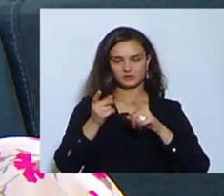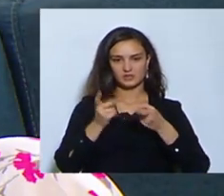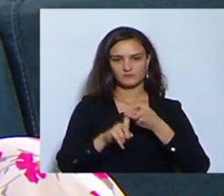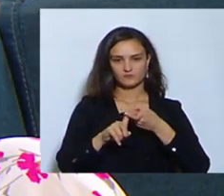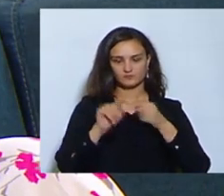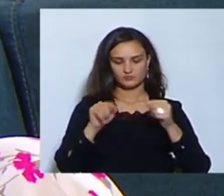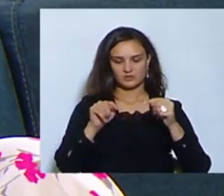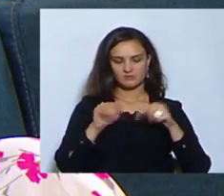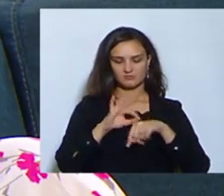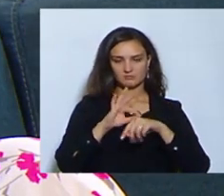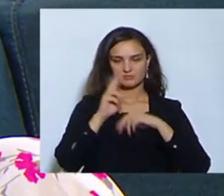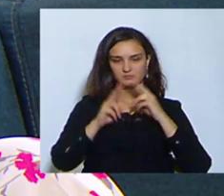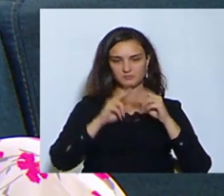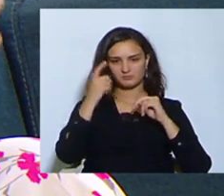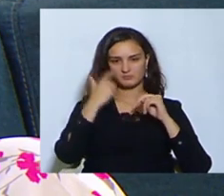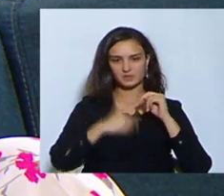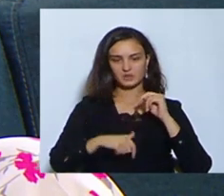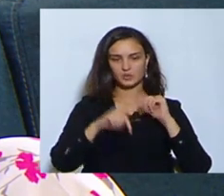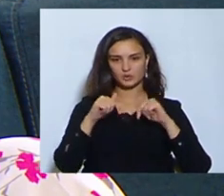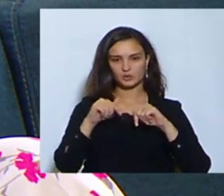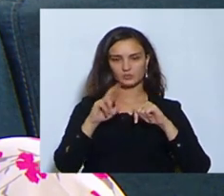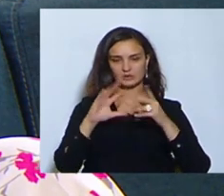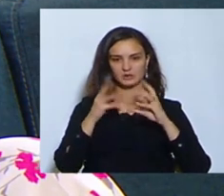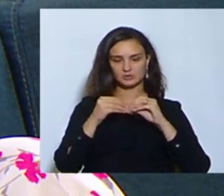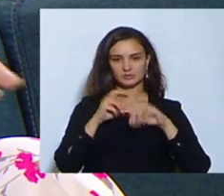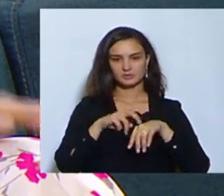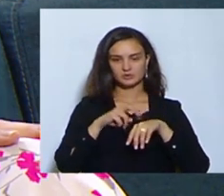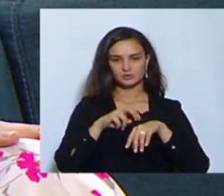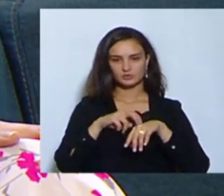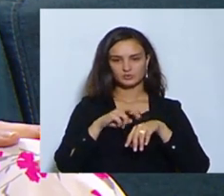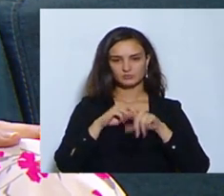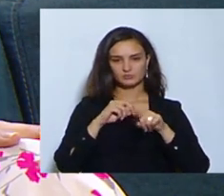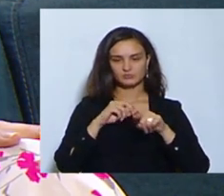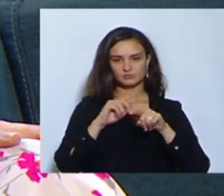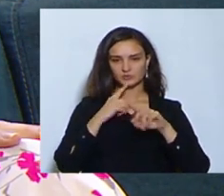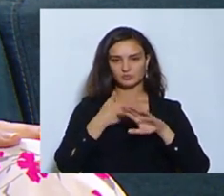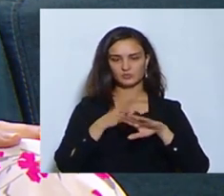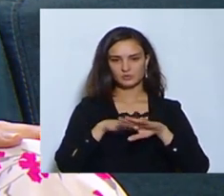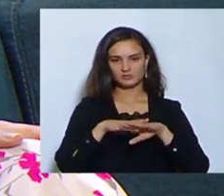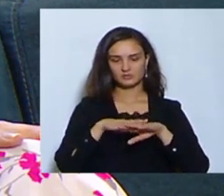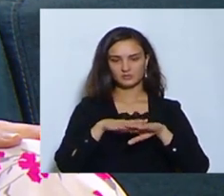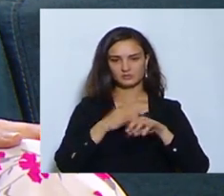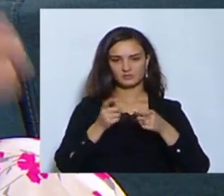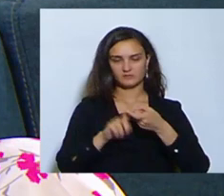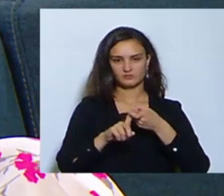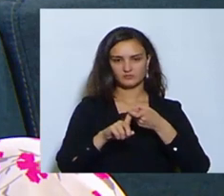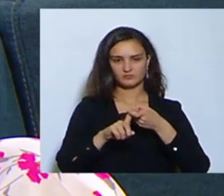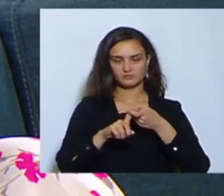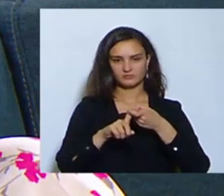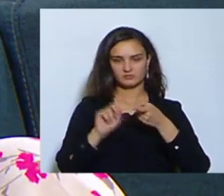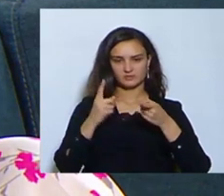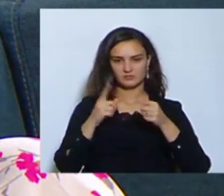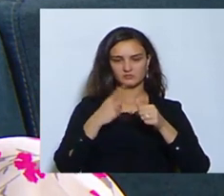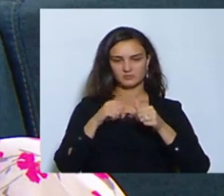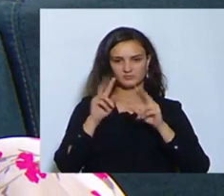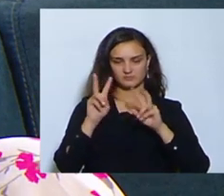ამ სომატურ ფიზიოლოგიურ ზოგად სამედიცინო სირთულეებთან. რატომ